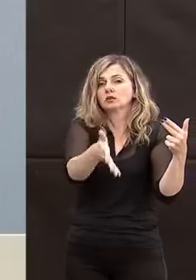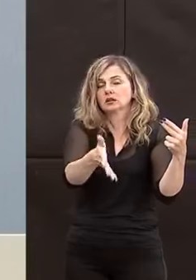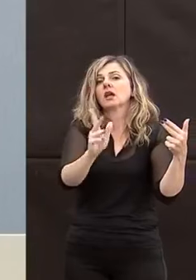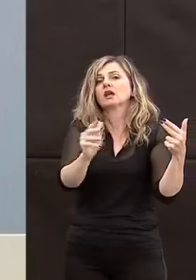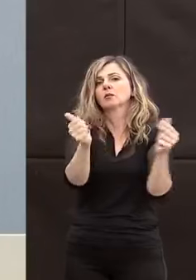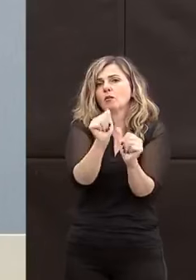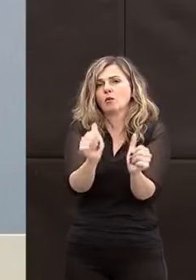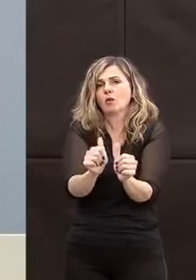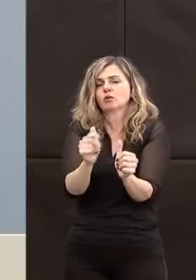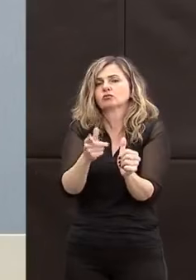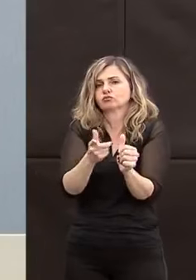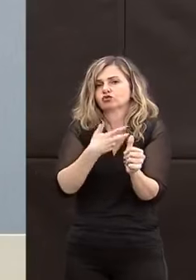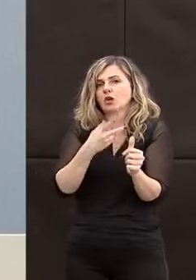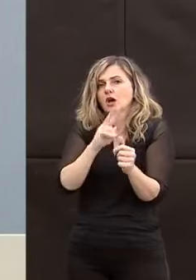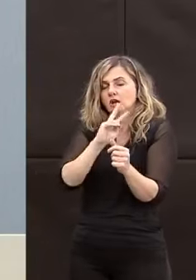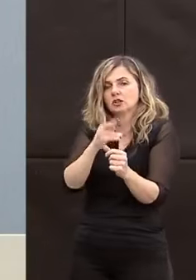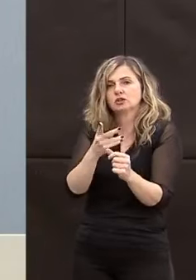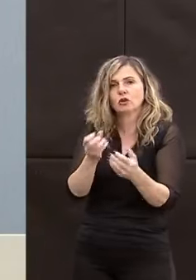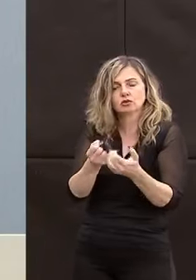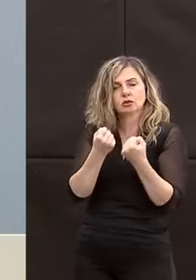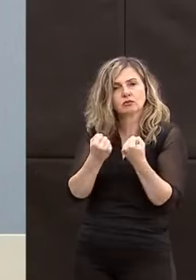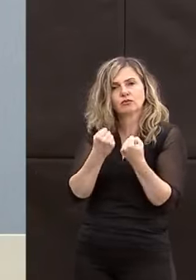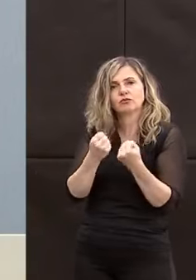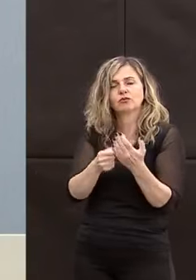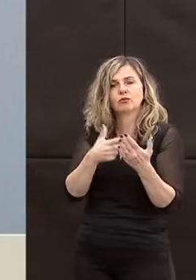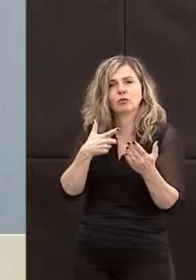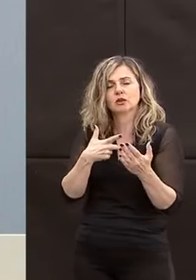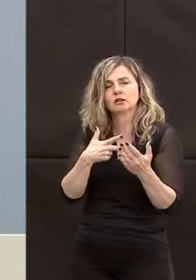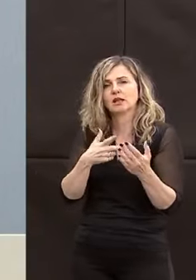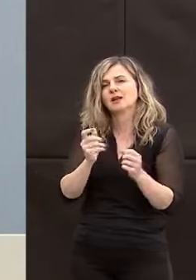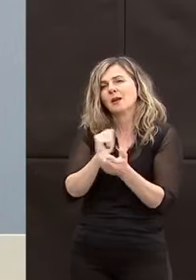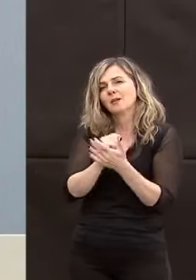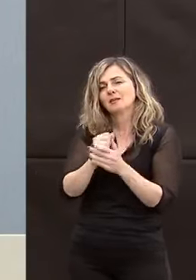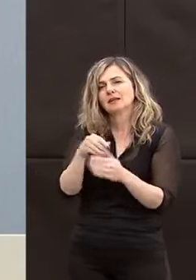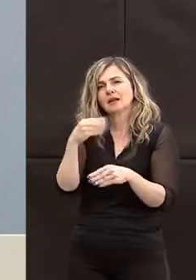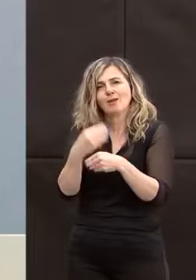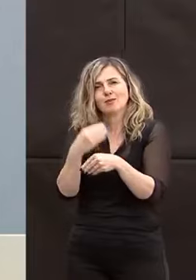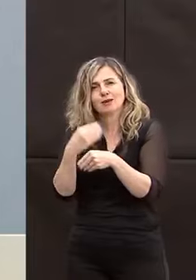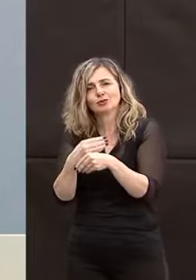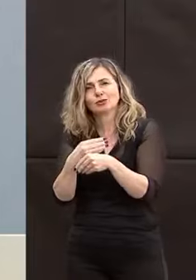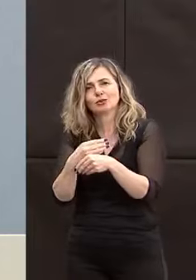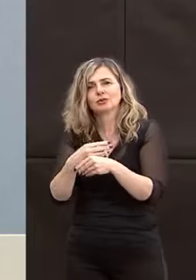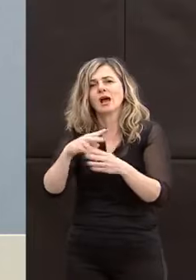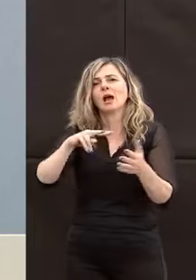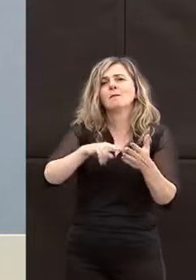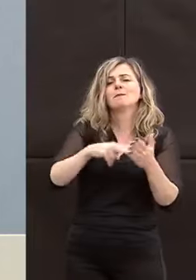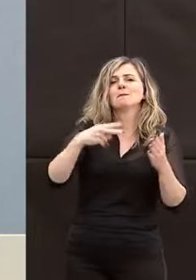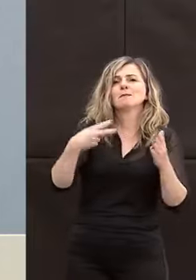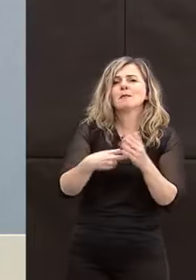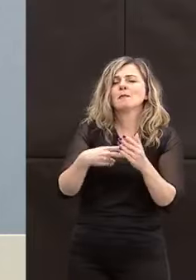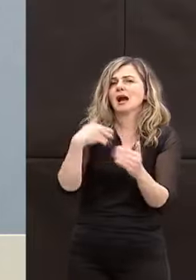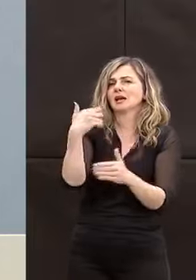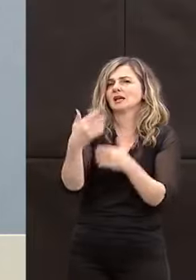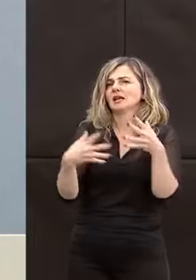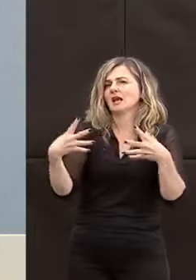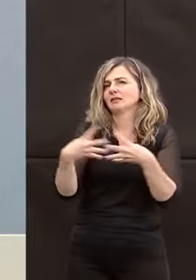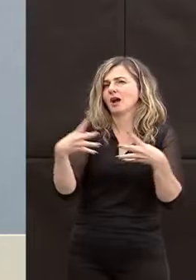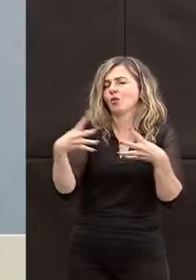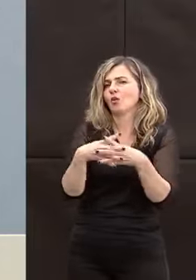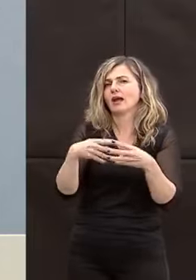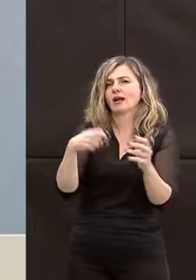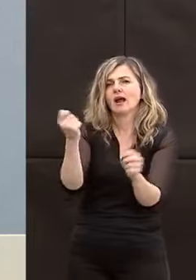delle risposte molto molto importanti mi permetta la battuta la macchina da guerra della marketing è prontissima